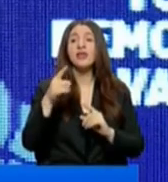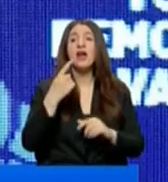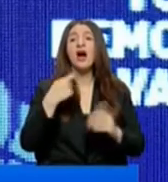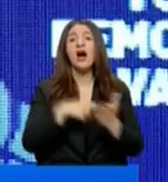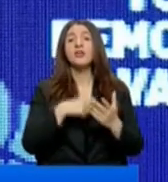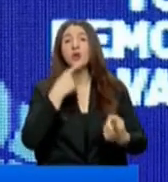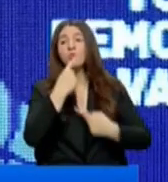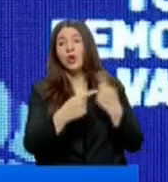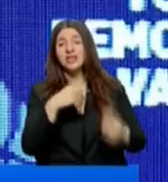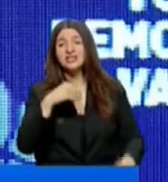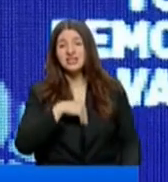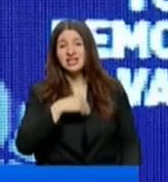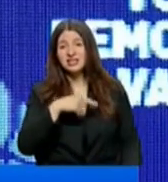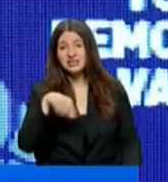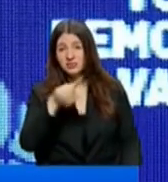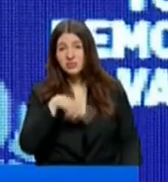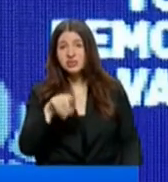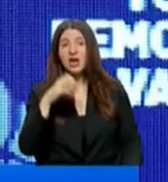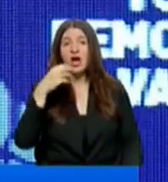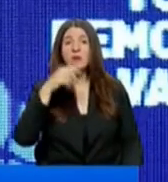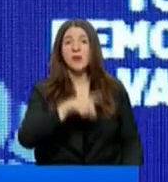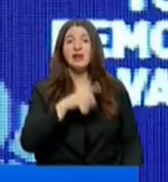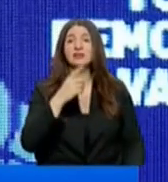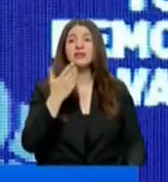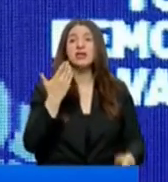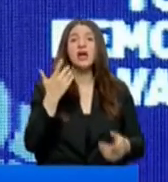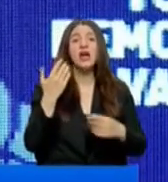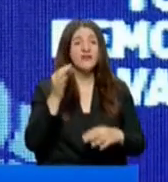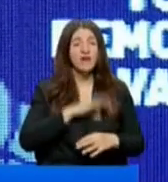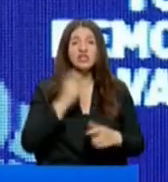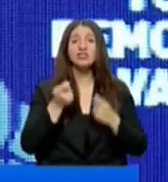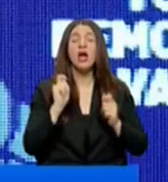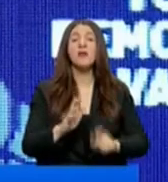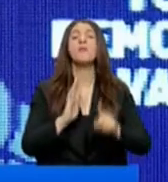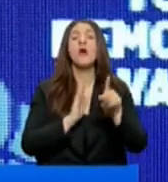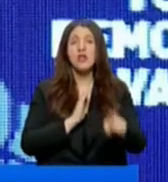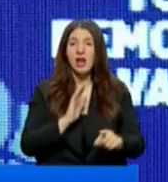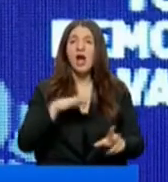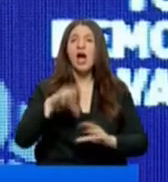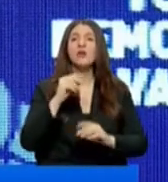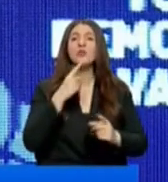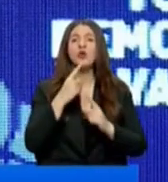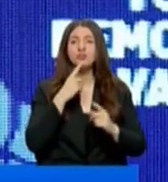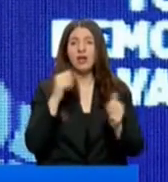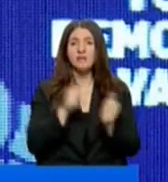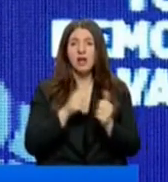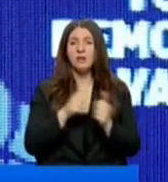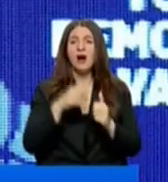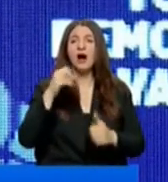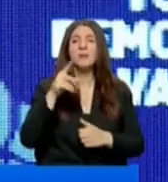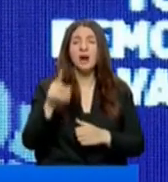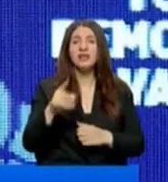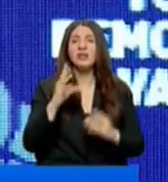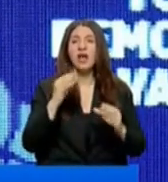adına konuştuklarını zannettiğimiz AK Parti'ye yarayışlı işler yapmıyorlar. Her konuşmalarıyla AK